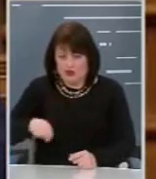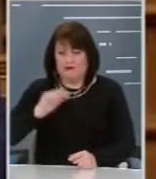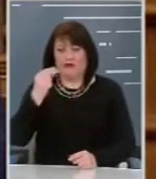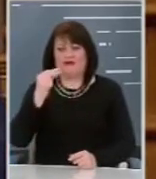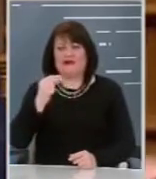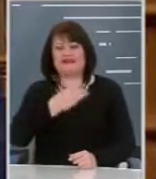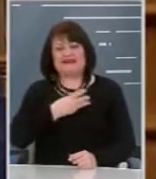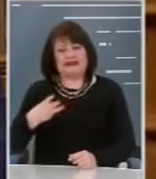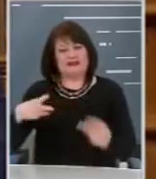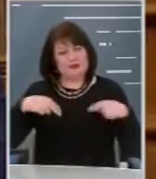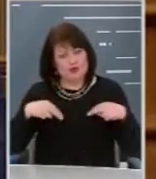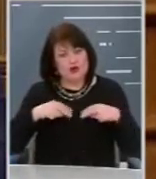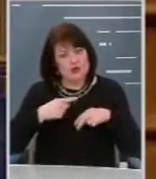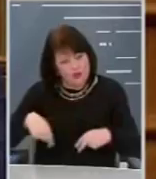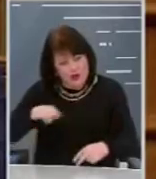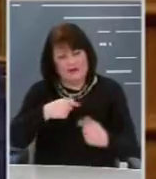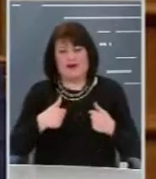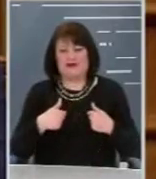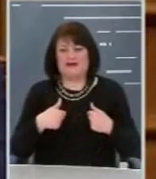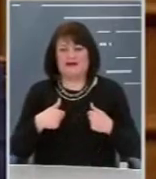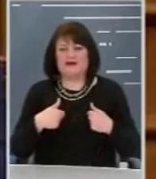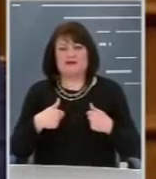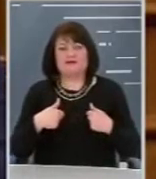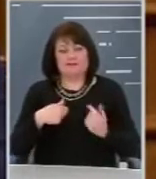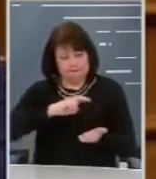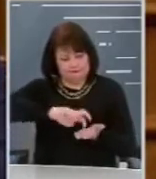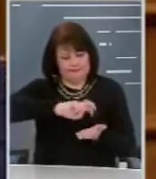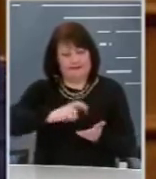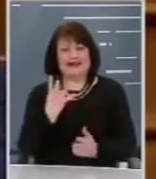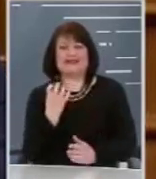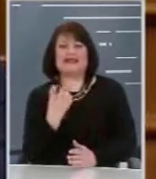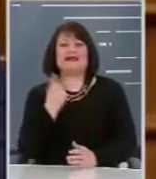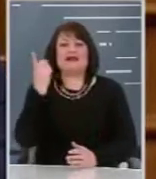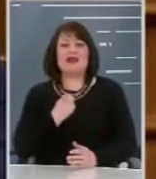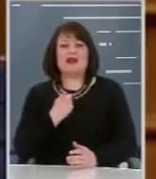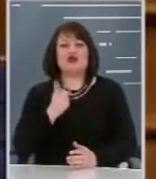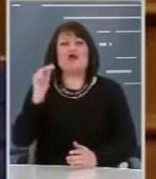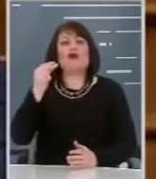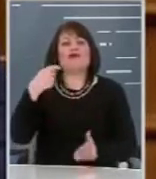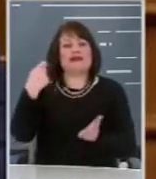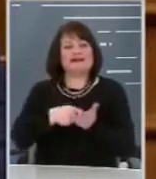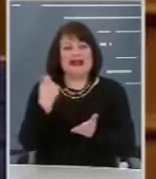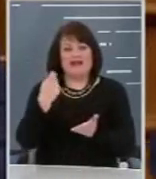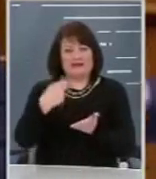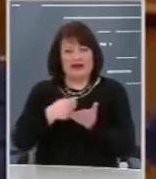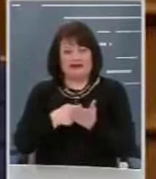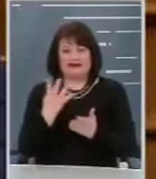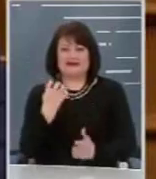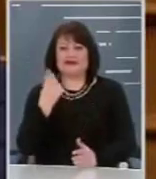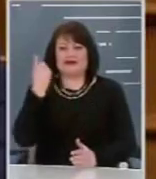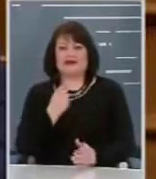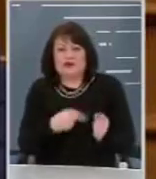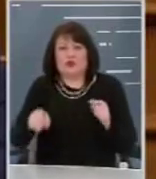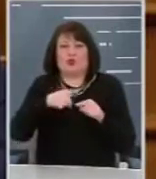ΣΥΡΙΖΑ και οι υπουργοί, δίνουμε το 40% της βουλευτικής μας αποζημίωσης, επιπλέον